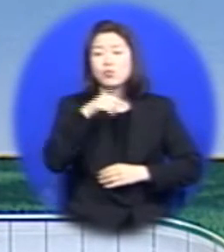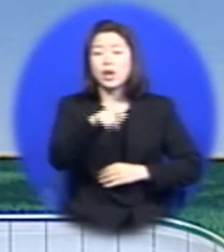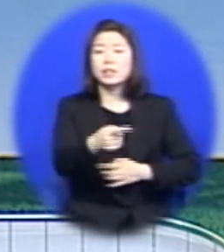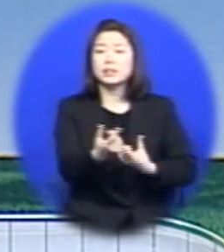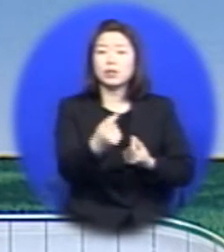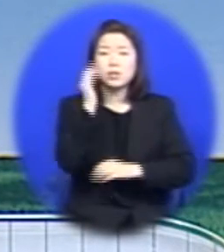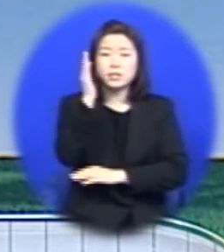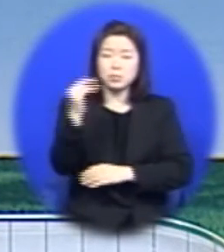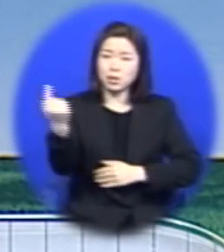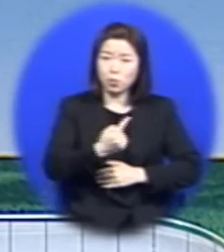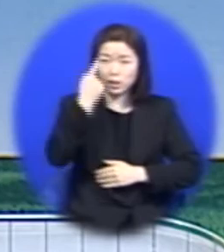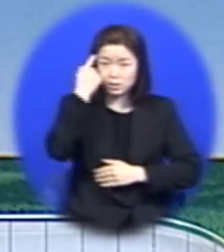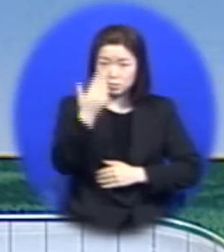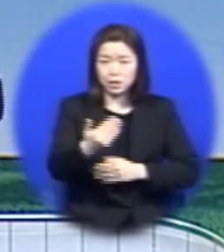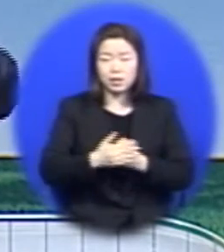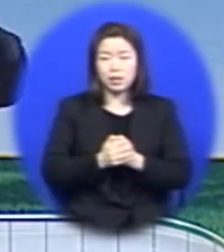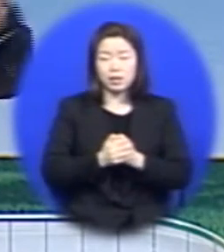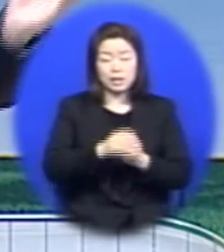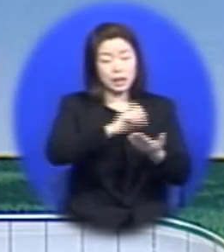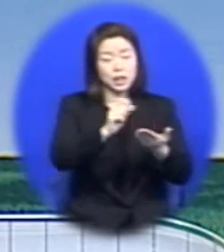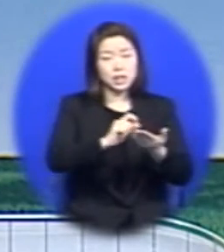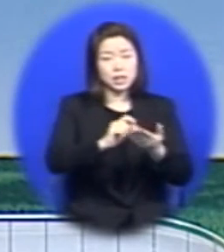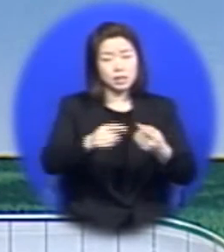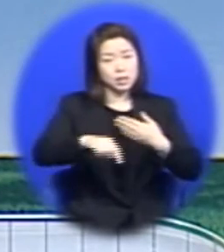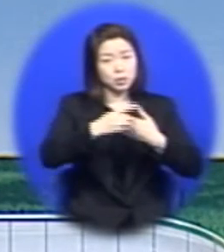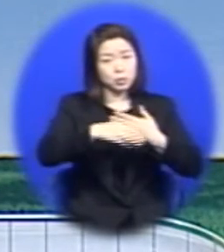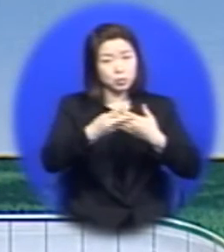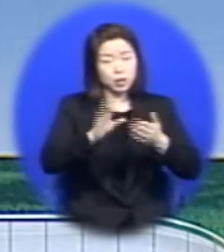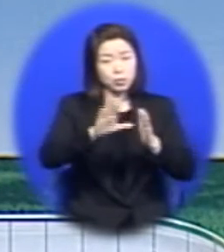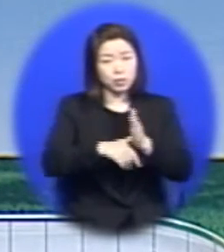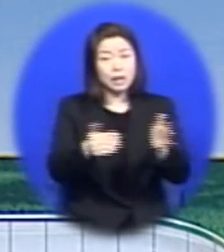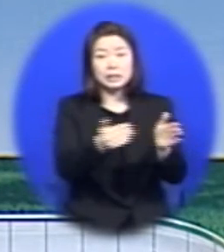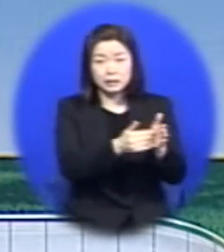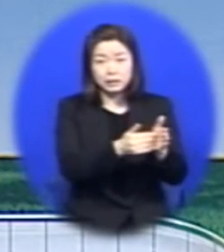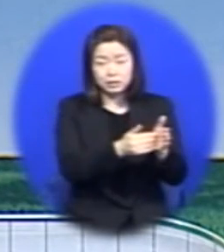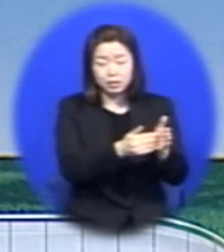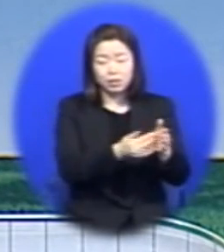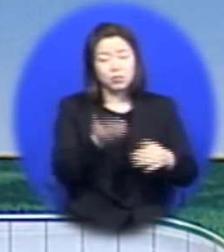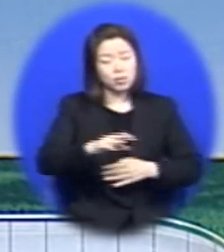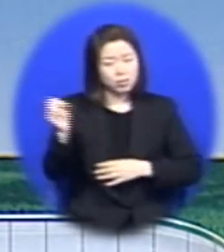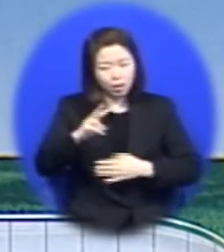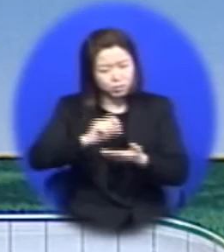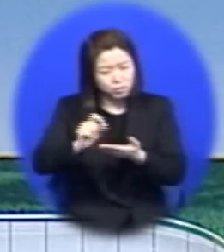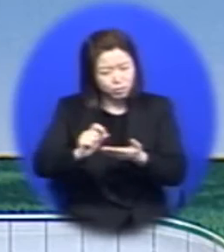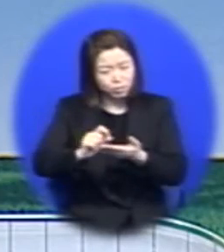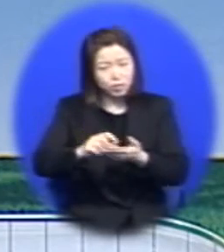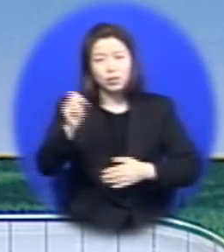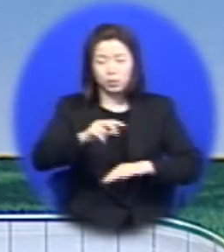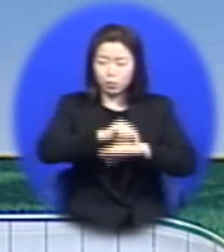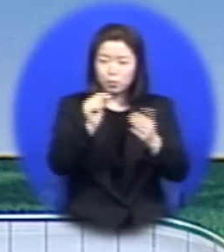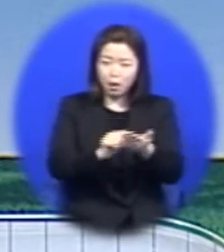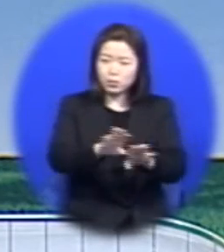세미나 오겠어요? 아니 일기는 초등학교 때 이미 졸업한 건데 다시 쓰라고. 그리고 마음도 다